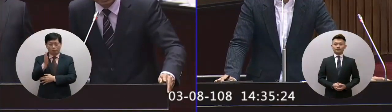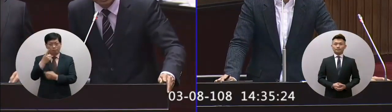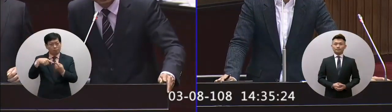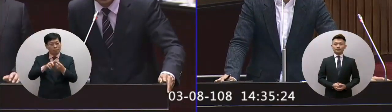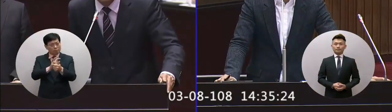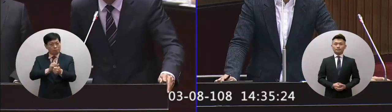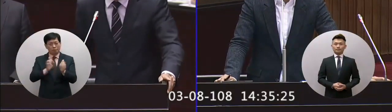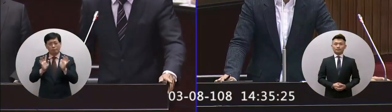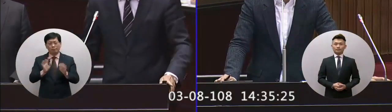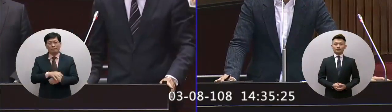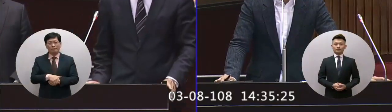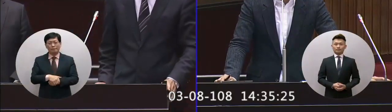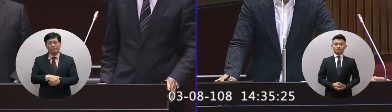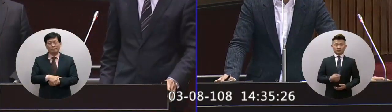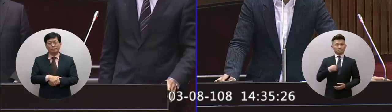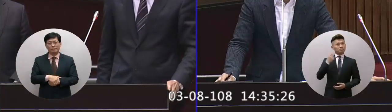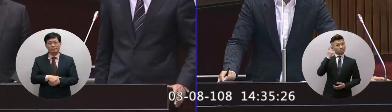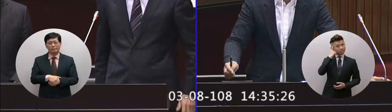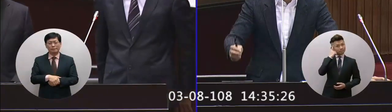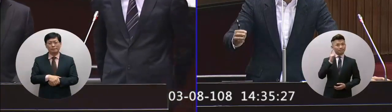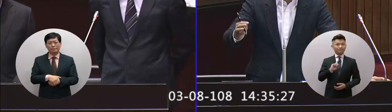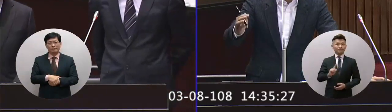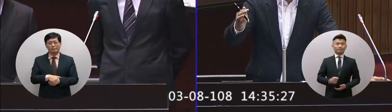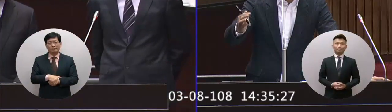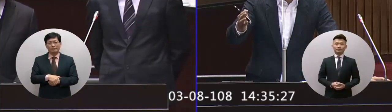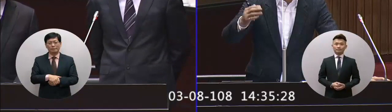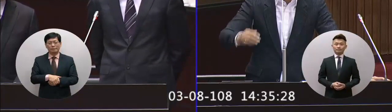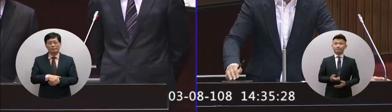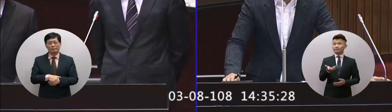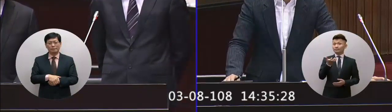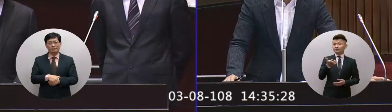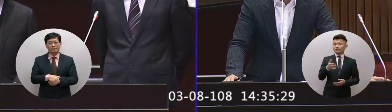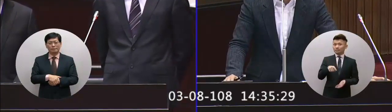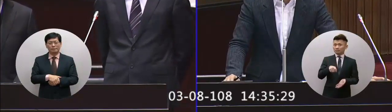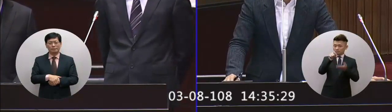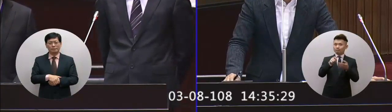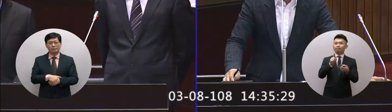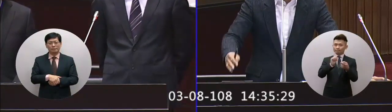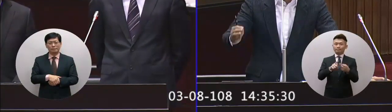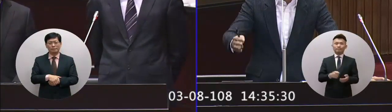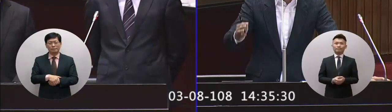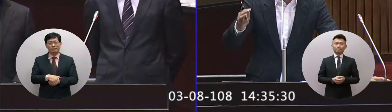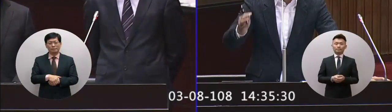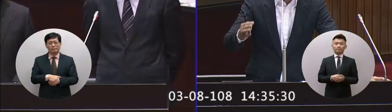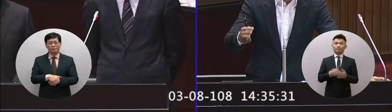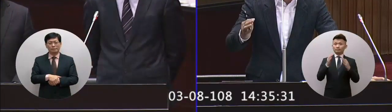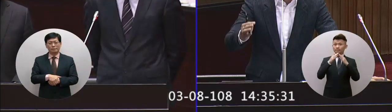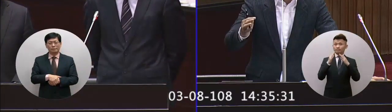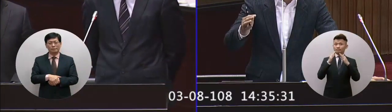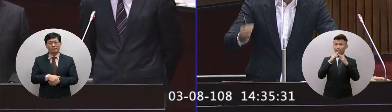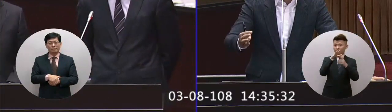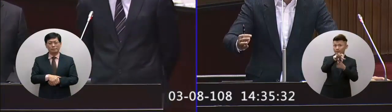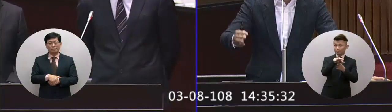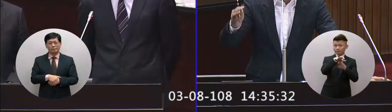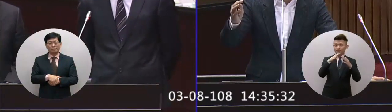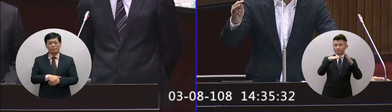我們自己的農家主席沒有我想是這樣剛才主委說這幾個的統政農家